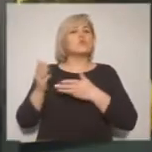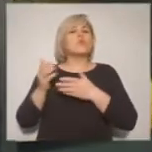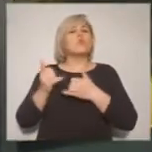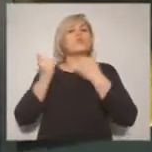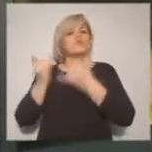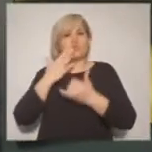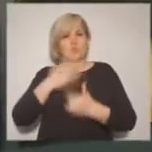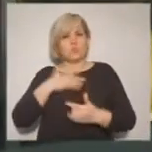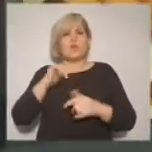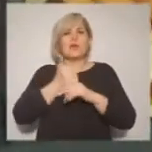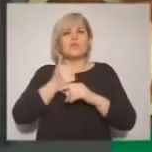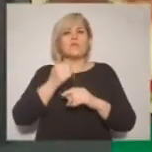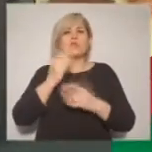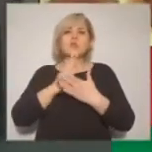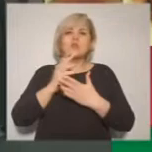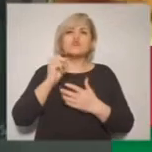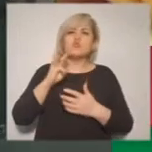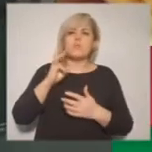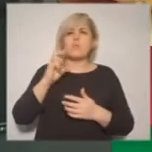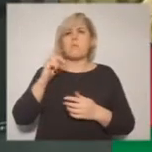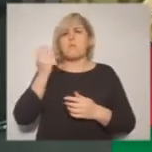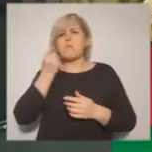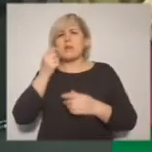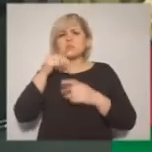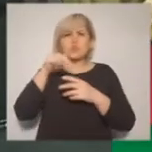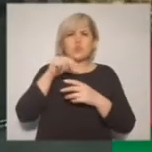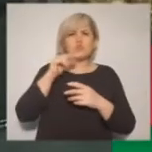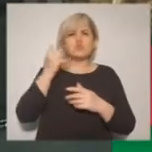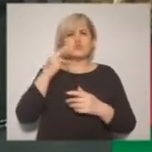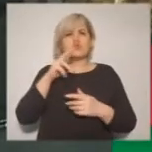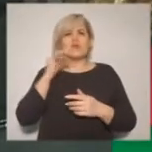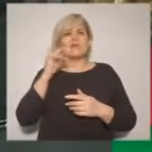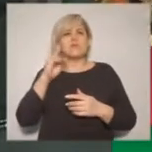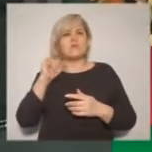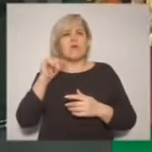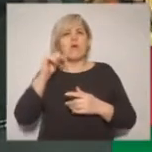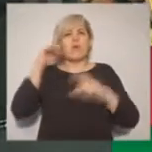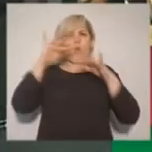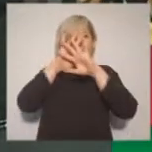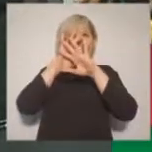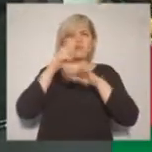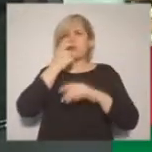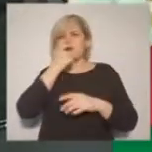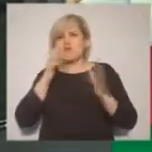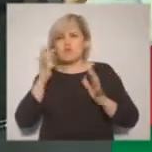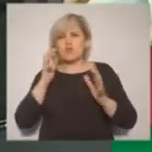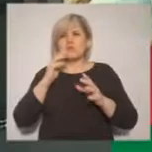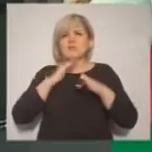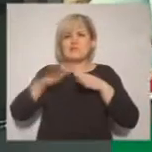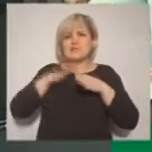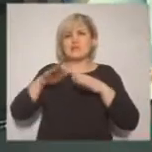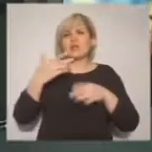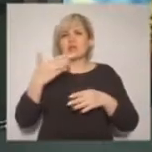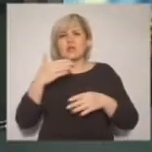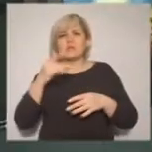чем. Малосольная щучья икра, оленина, медвежатина, строганина из рыбы, знаменитый язь колодкой – все это